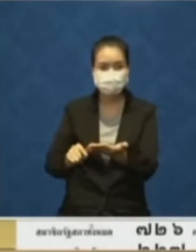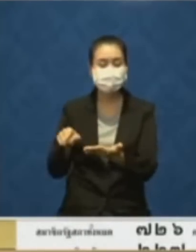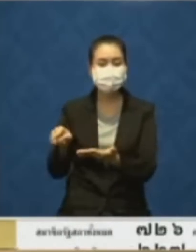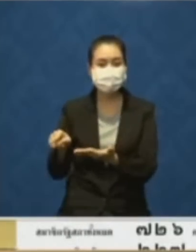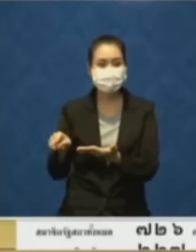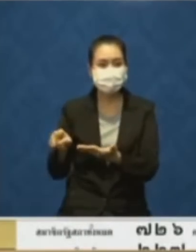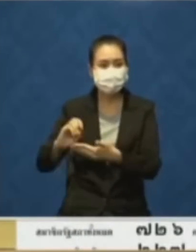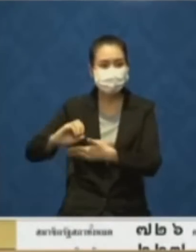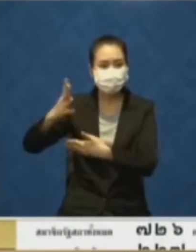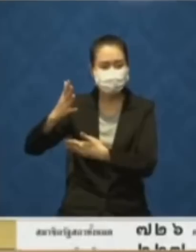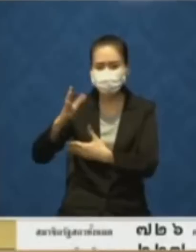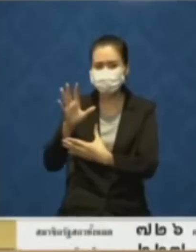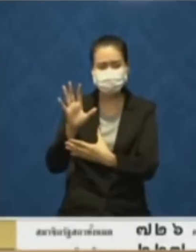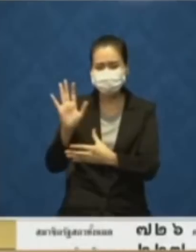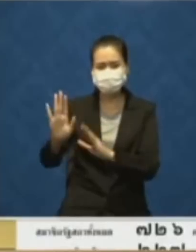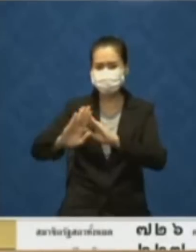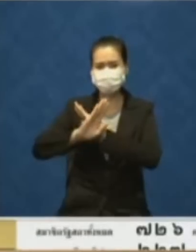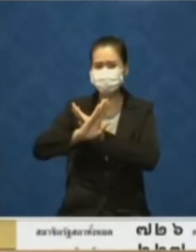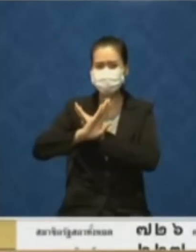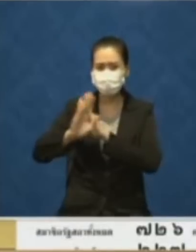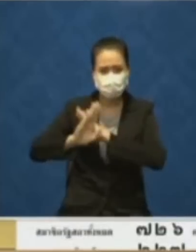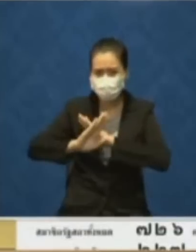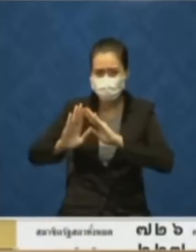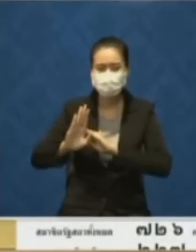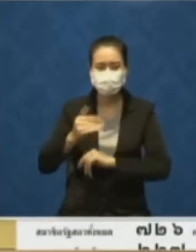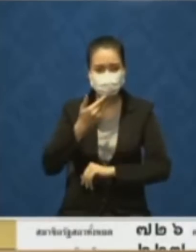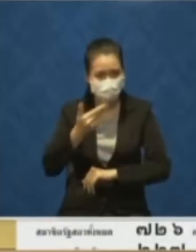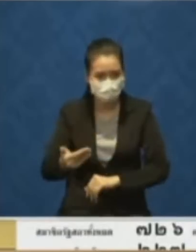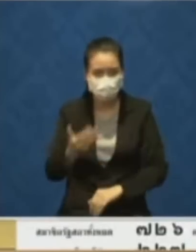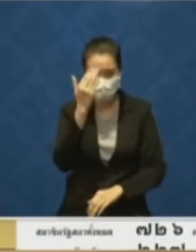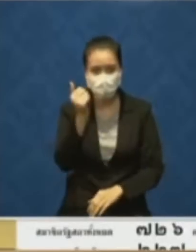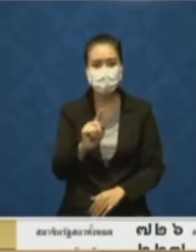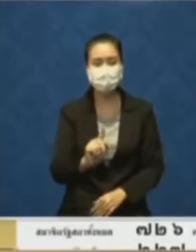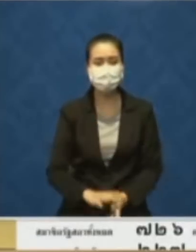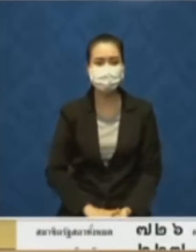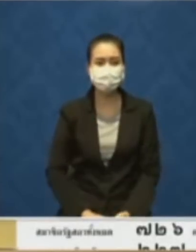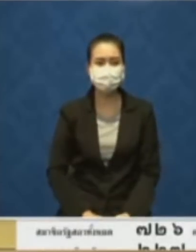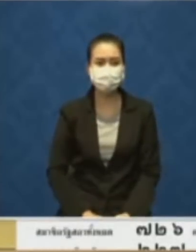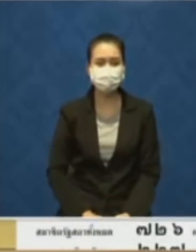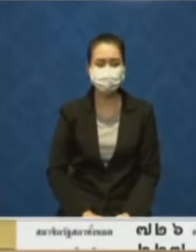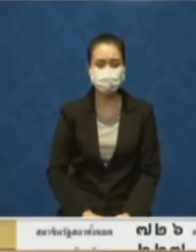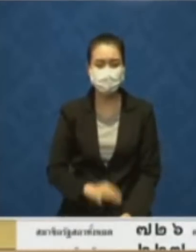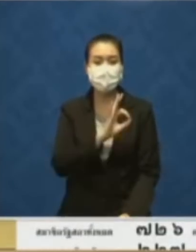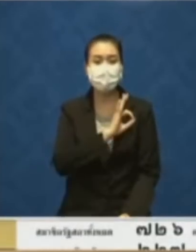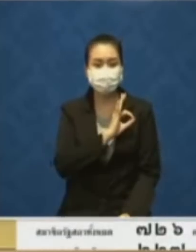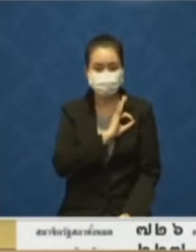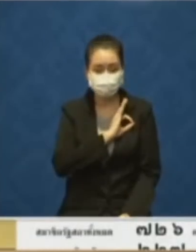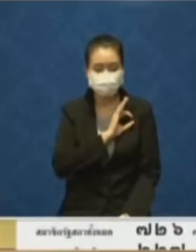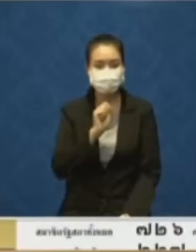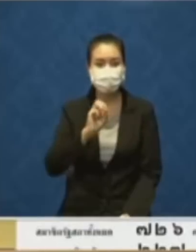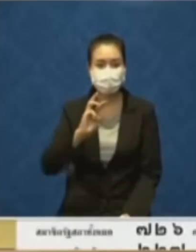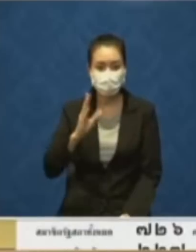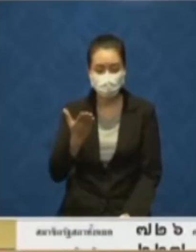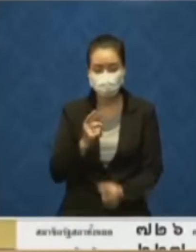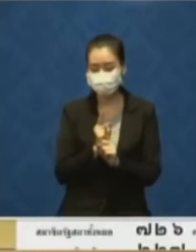เพื่อวาเป็นกุมคนที่มีความรArt. ficouกดหมายนะอยคุเซรลีนแก็รู้แล้ผมคิดว่ามีสิ่งหนง ผมฝ